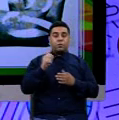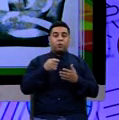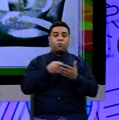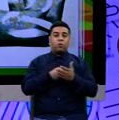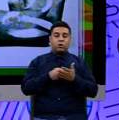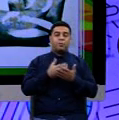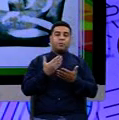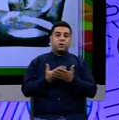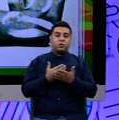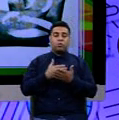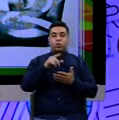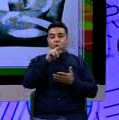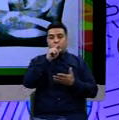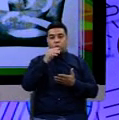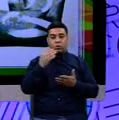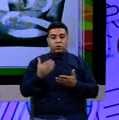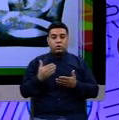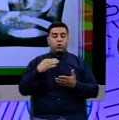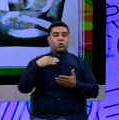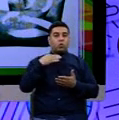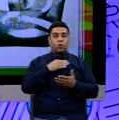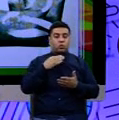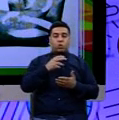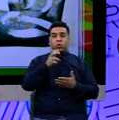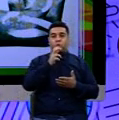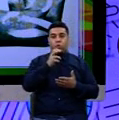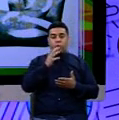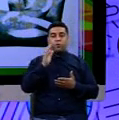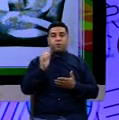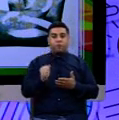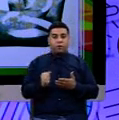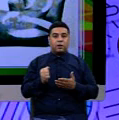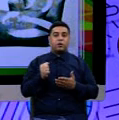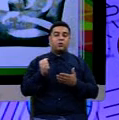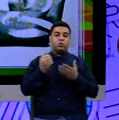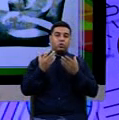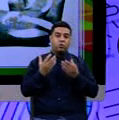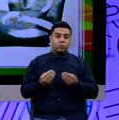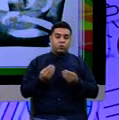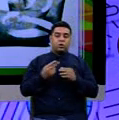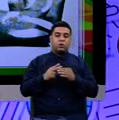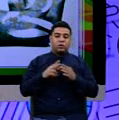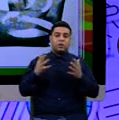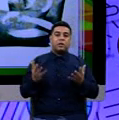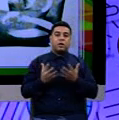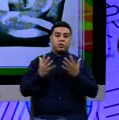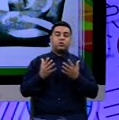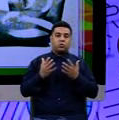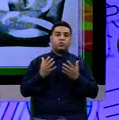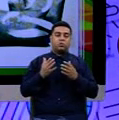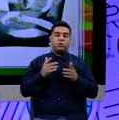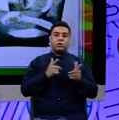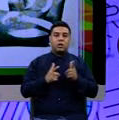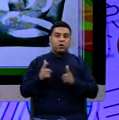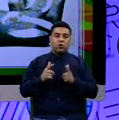boqiladigan, masalan, tovuqdan go'sht, tuxum hamda yumshoqqina yostiq tayyorlash uchun